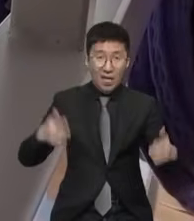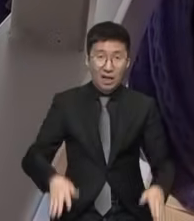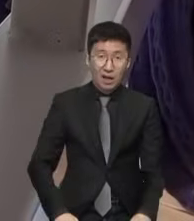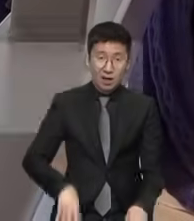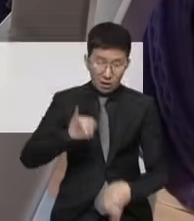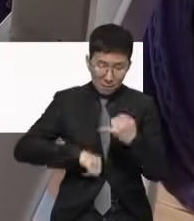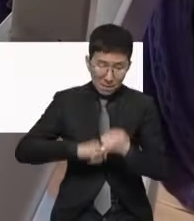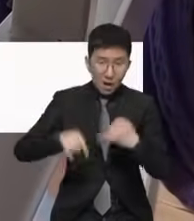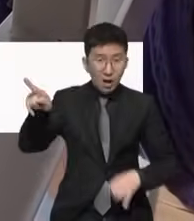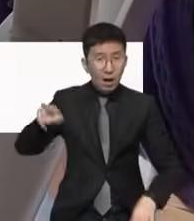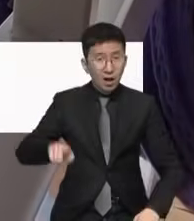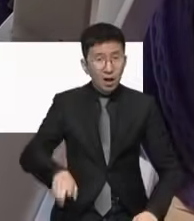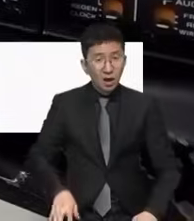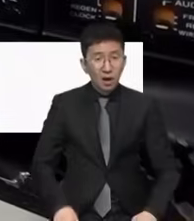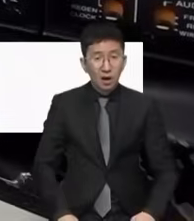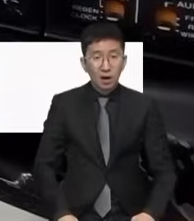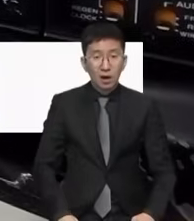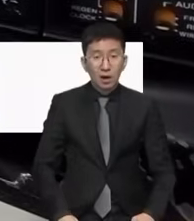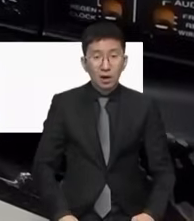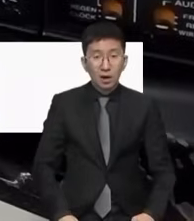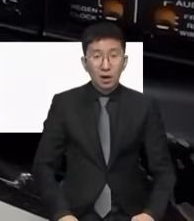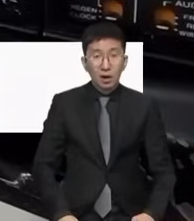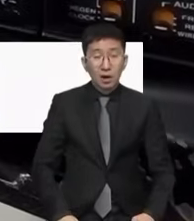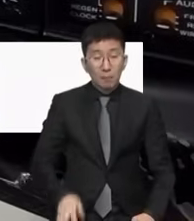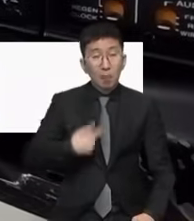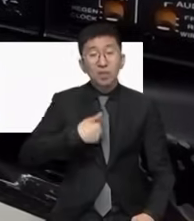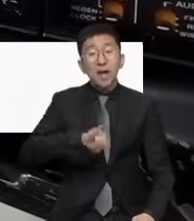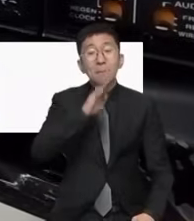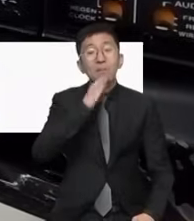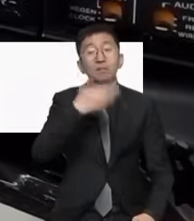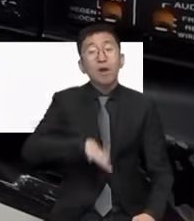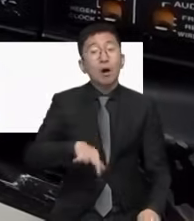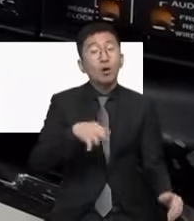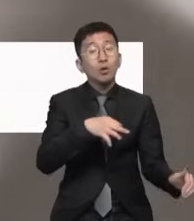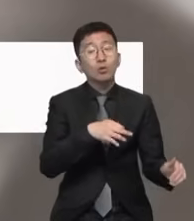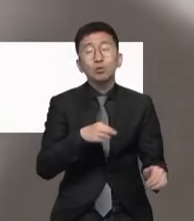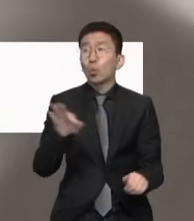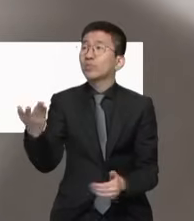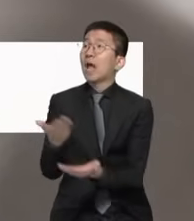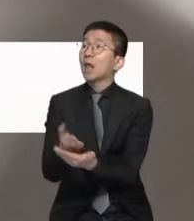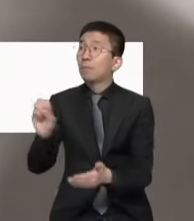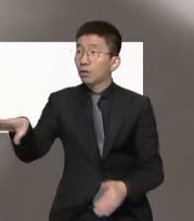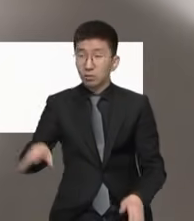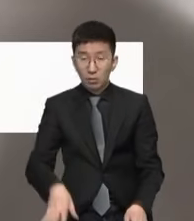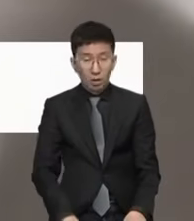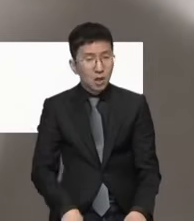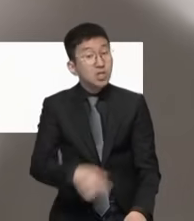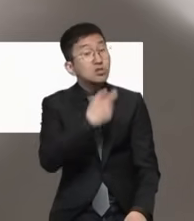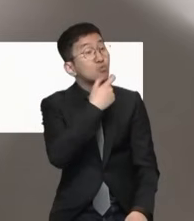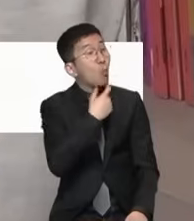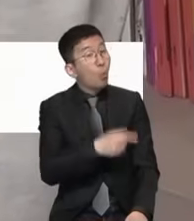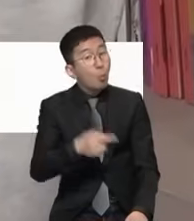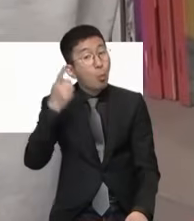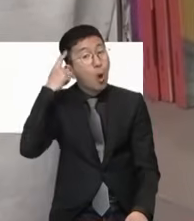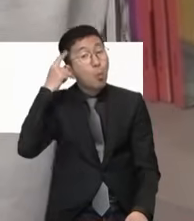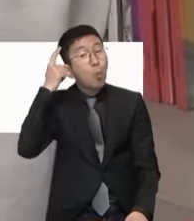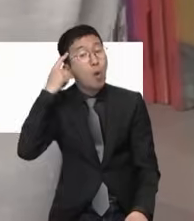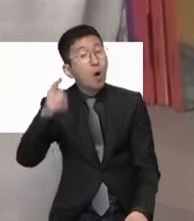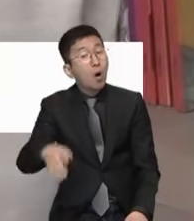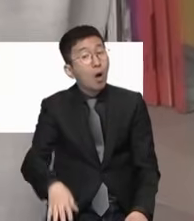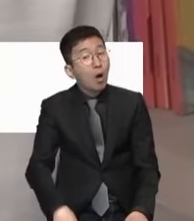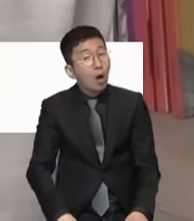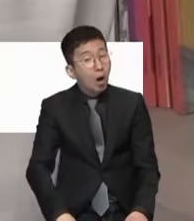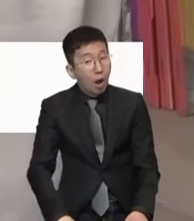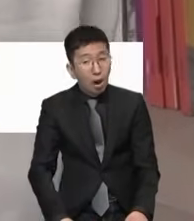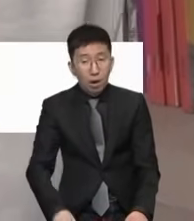못했습니다. 자기 아이인데도 내가 왜 줘야 되냐. 양육비를 줘라. 그건 싫다.